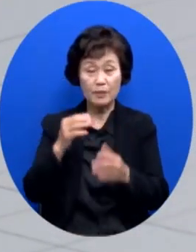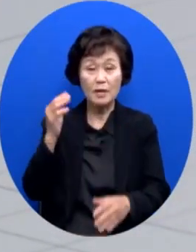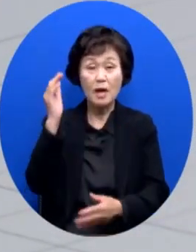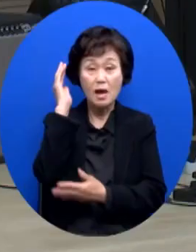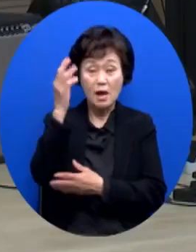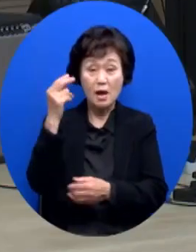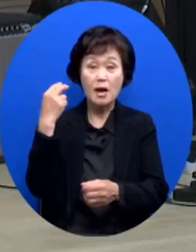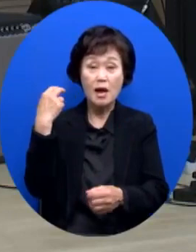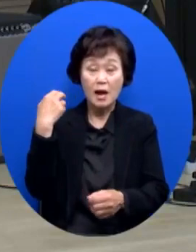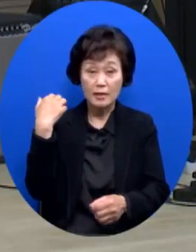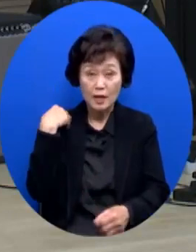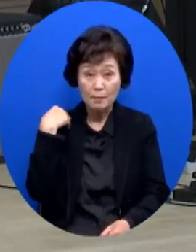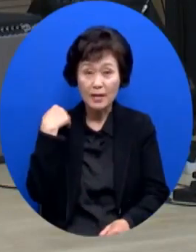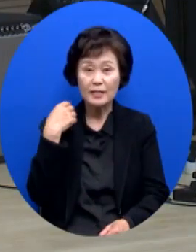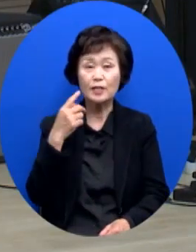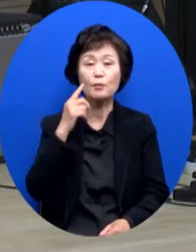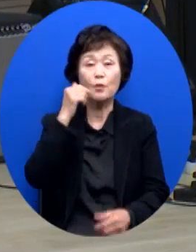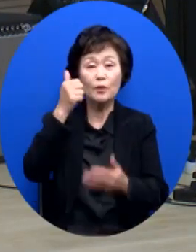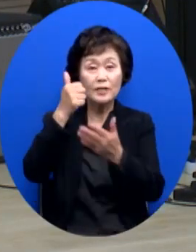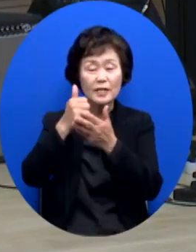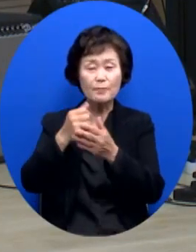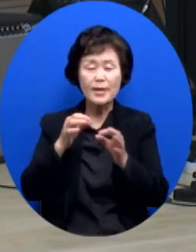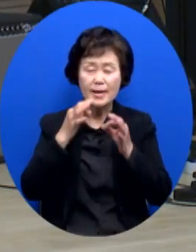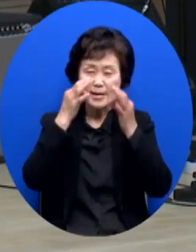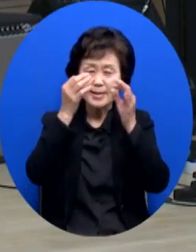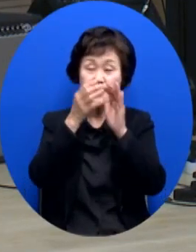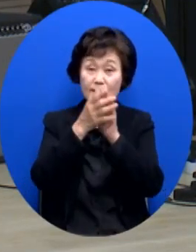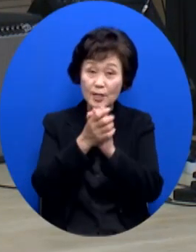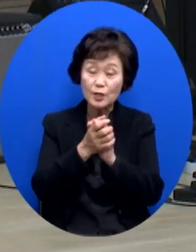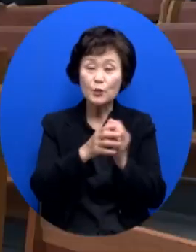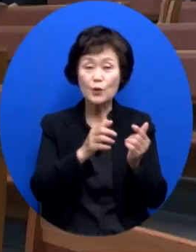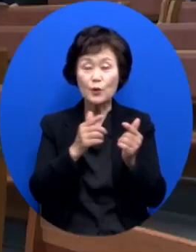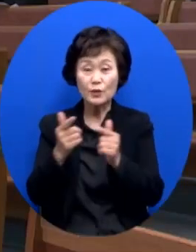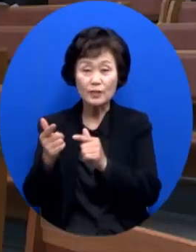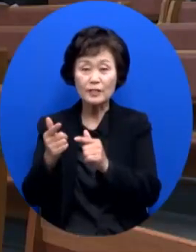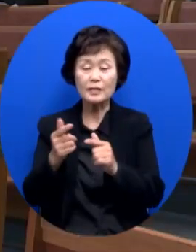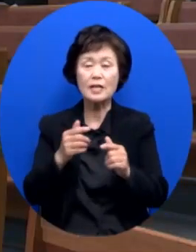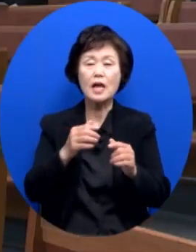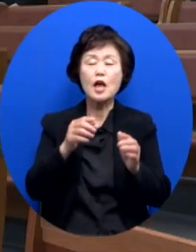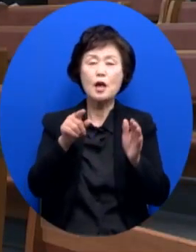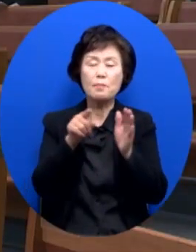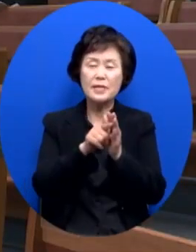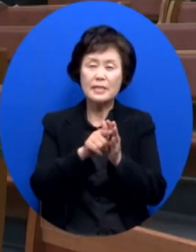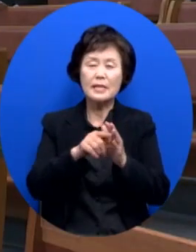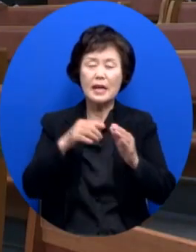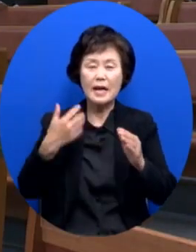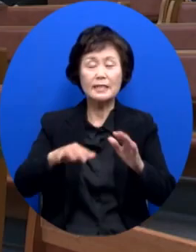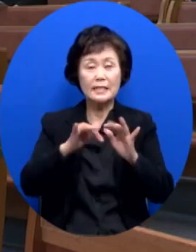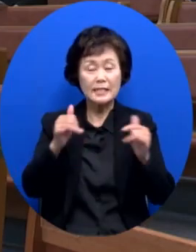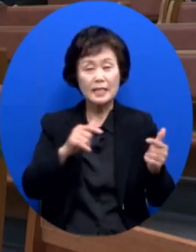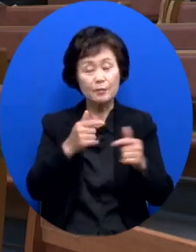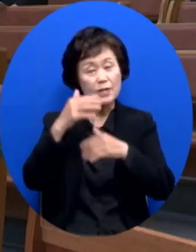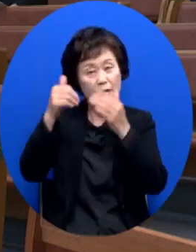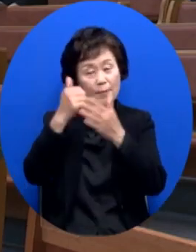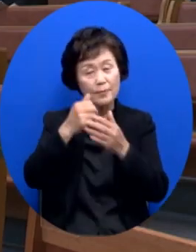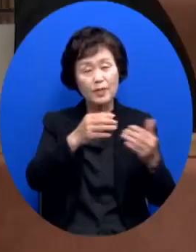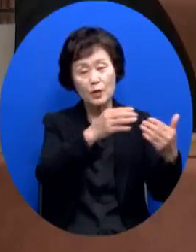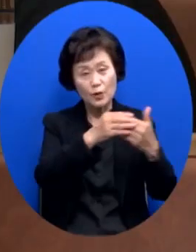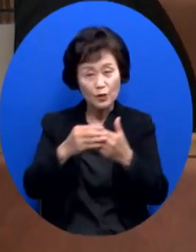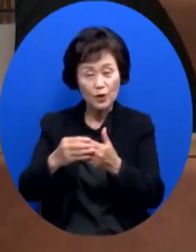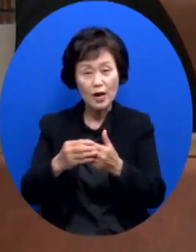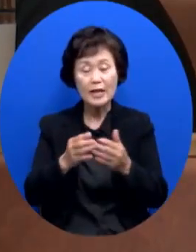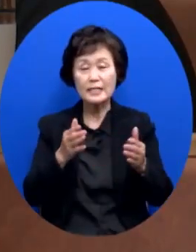주성민 목사는 간절한 기도와 열정은 비기독교인들을 하나님께로 인도한다며 코로나로 무너진